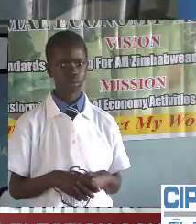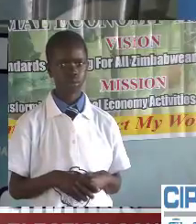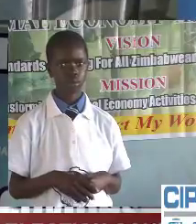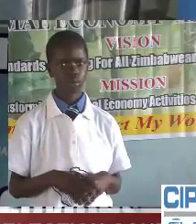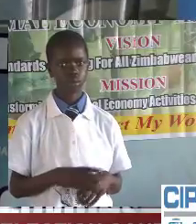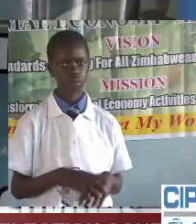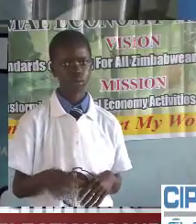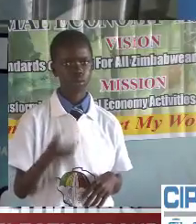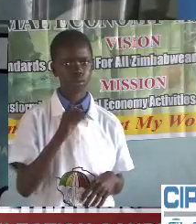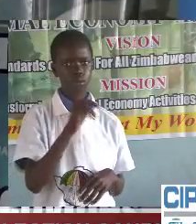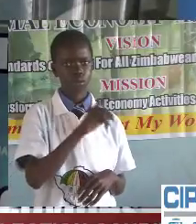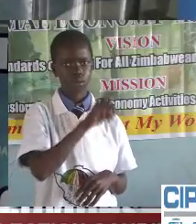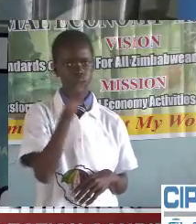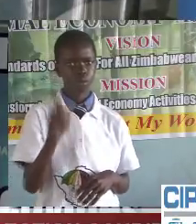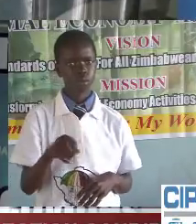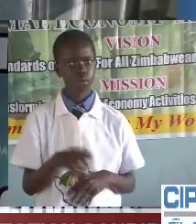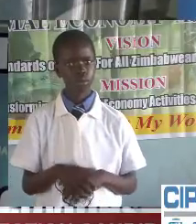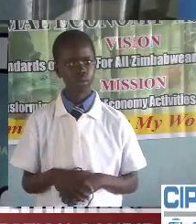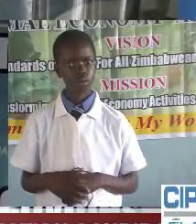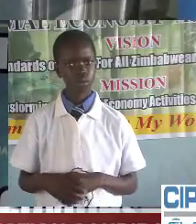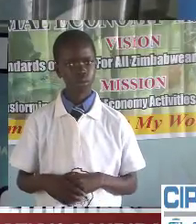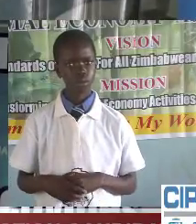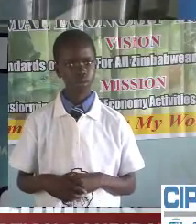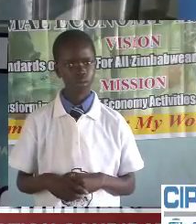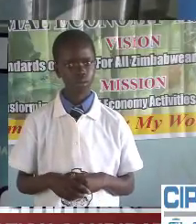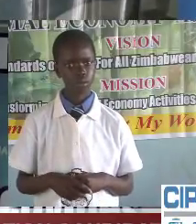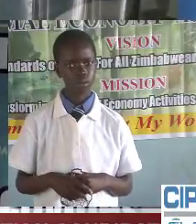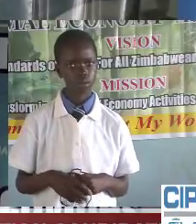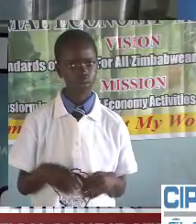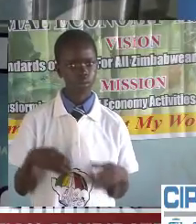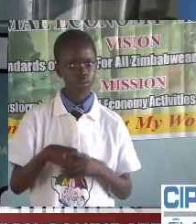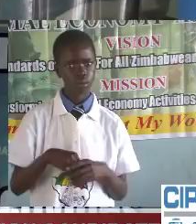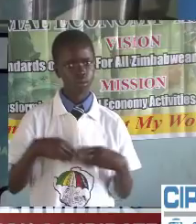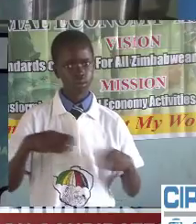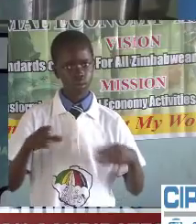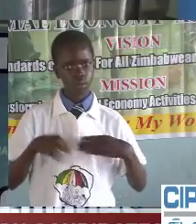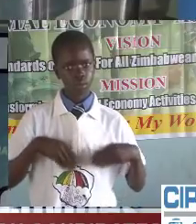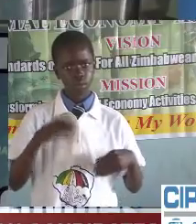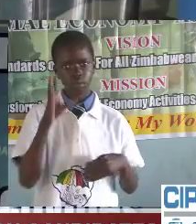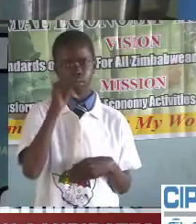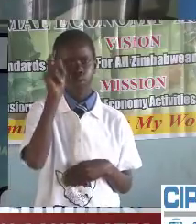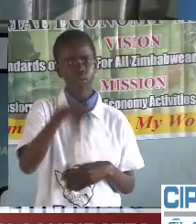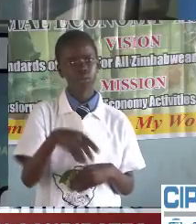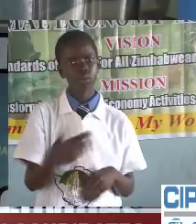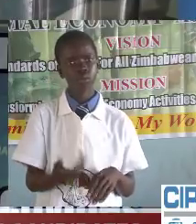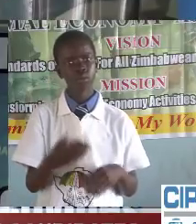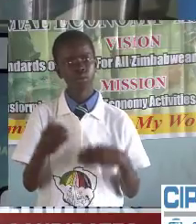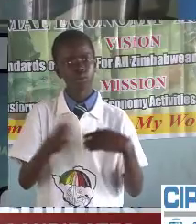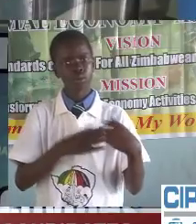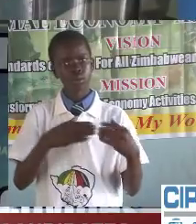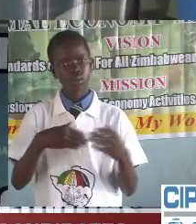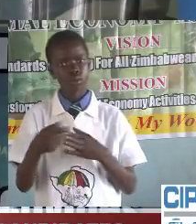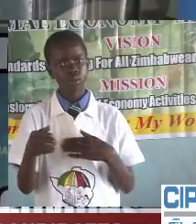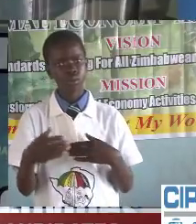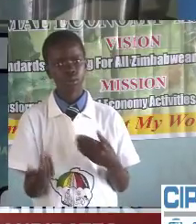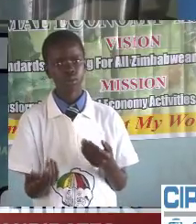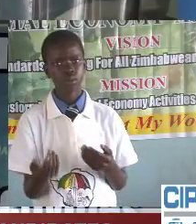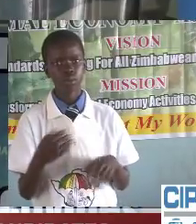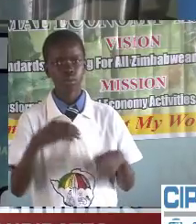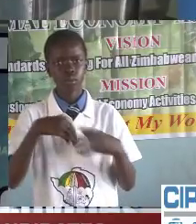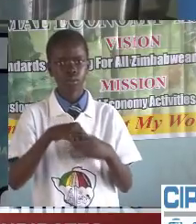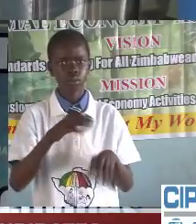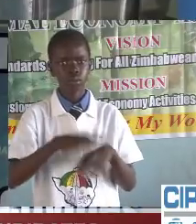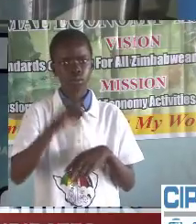put down to all the aspiring candidates. Munekatika kuti mukasvika kune vanoredza, takakura tichiredza, mukasvika